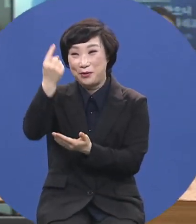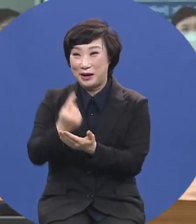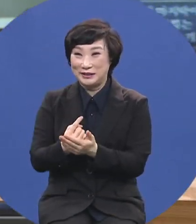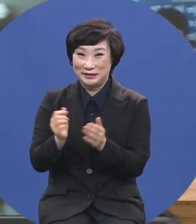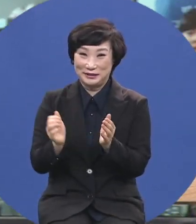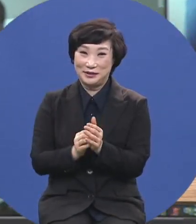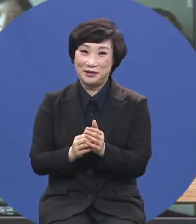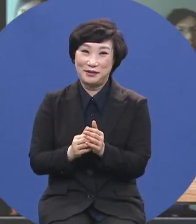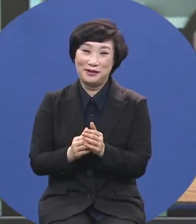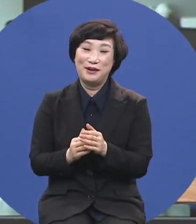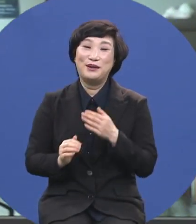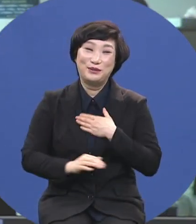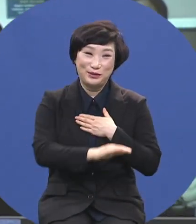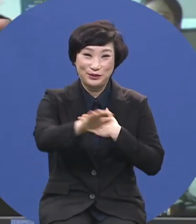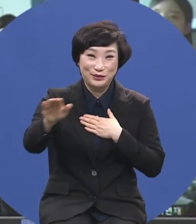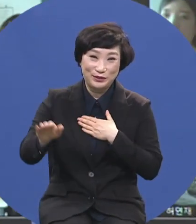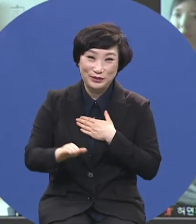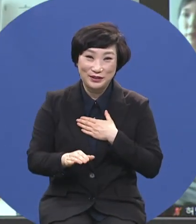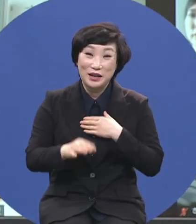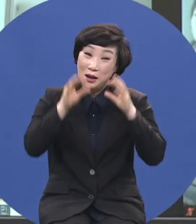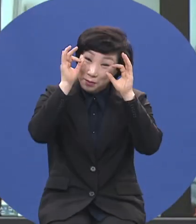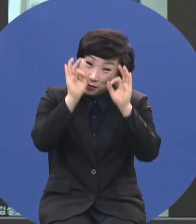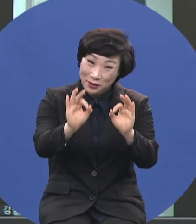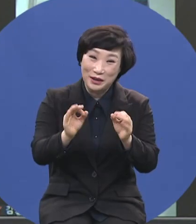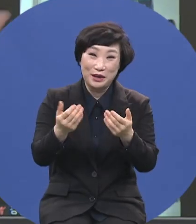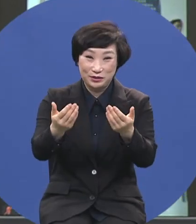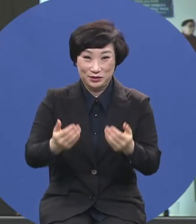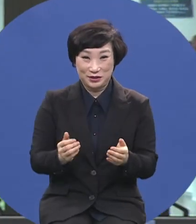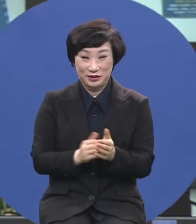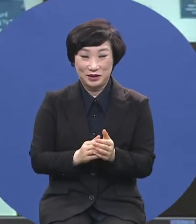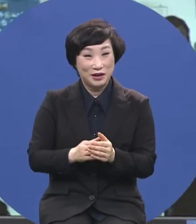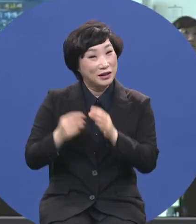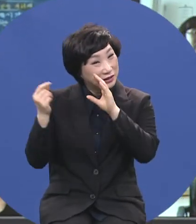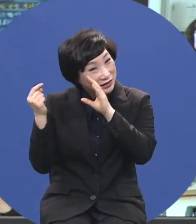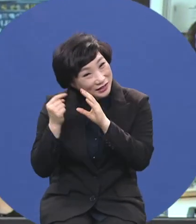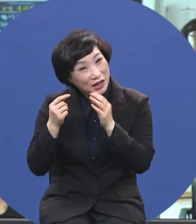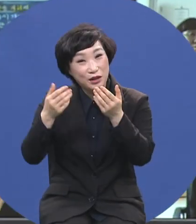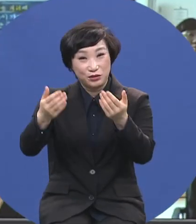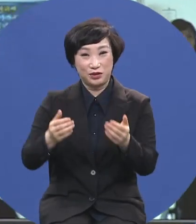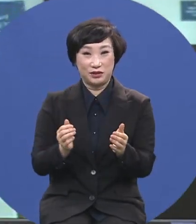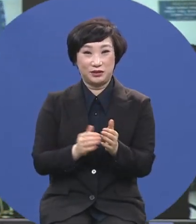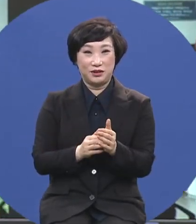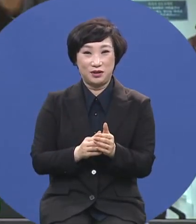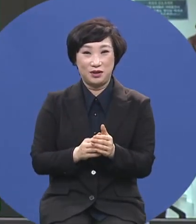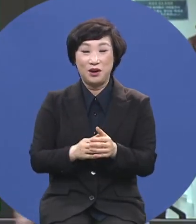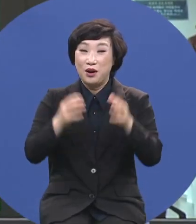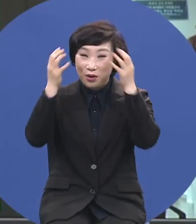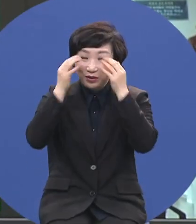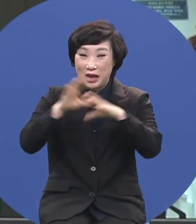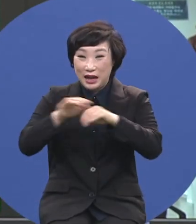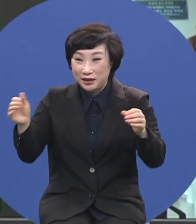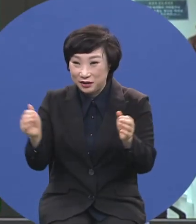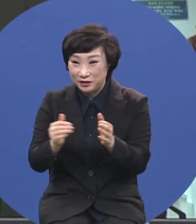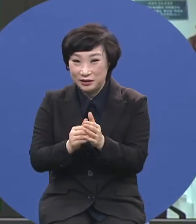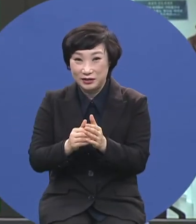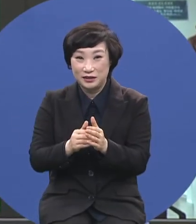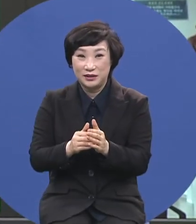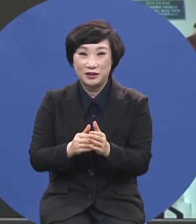오셔서 우리를 보게 하시고 듣게 하시고 고통을